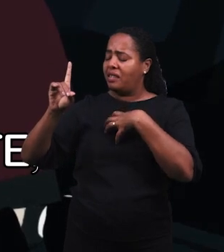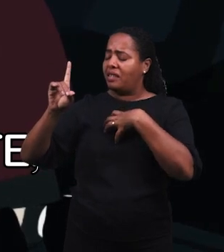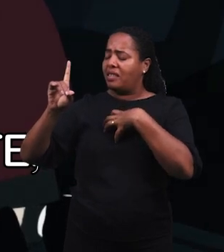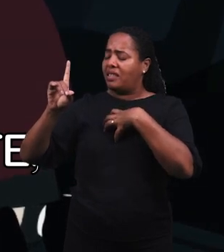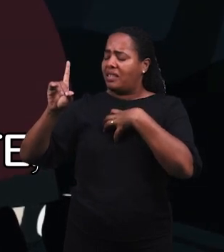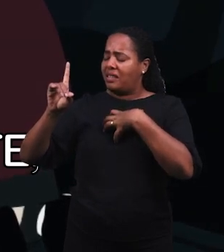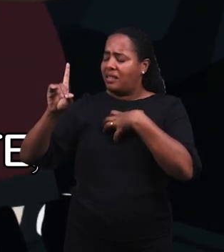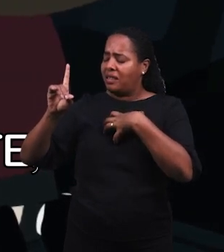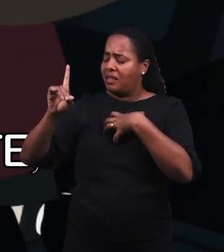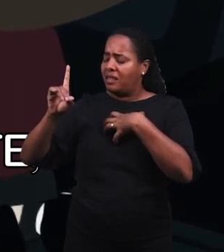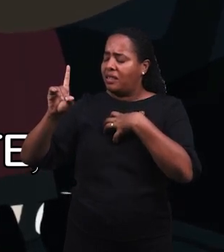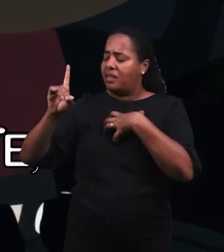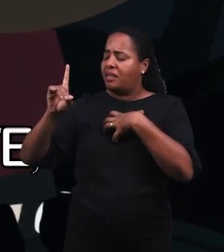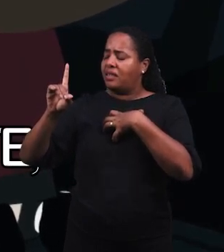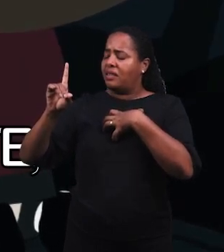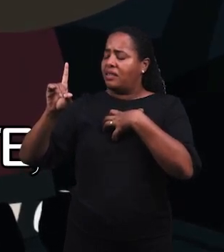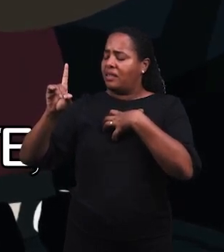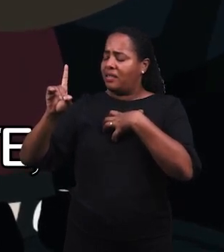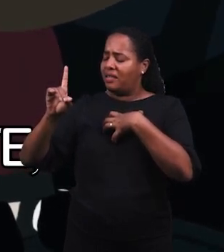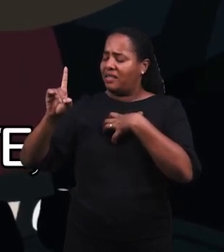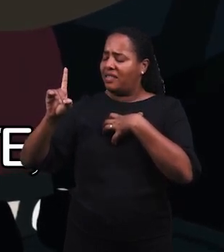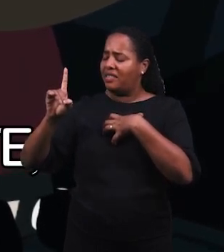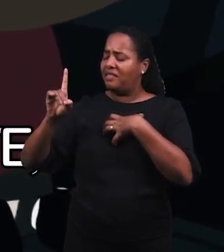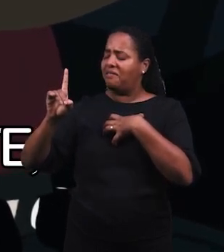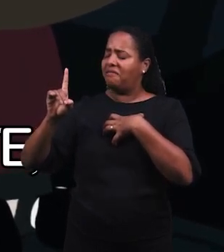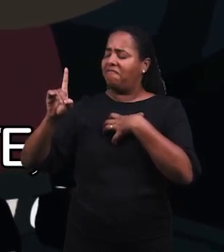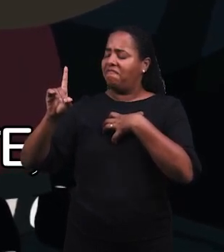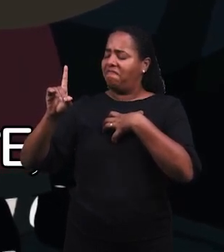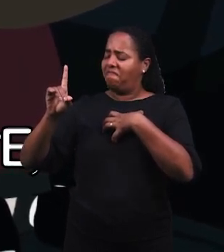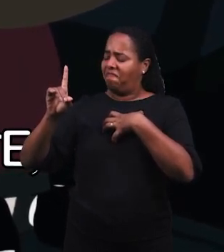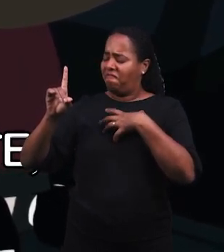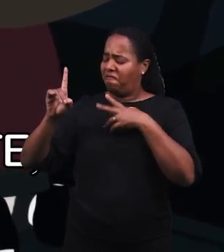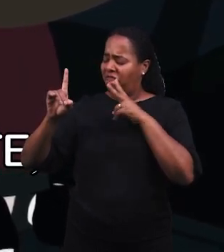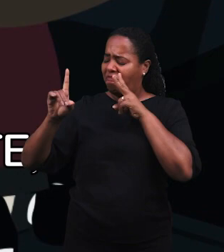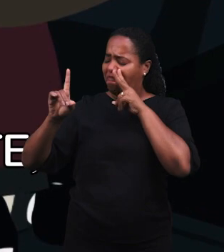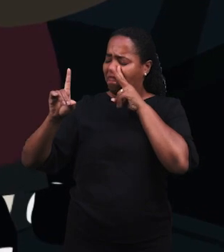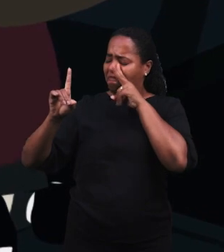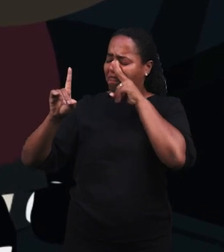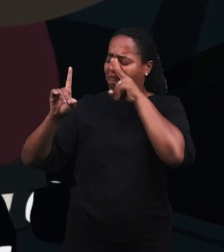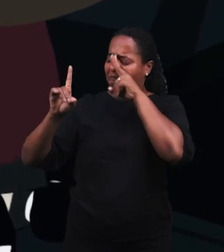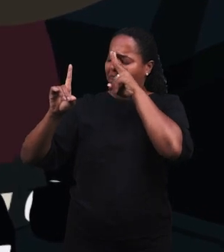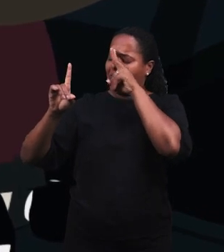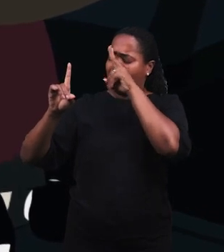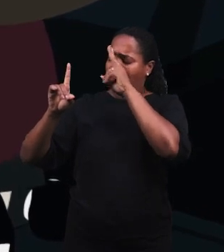Так сильно вокруг меня присутствие Его.